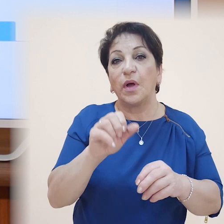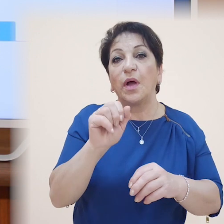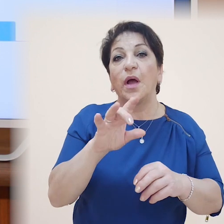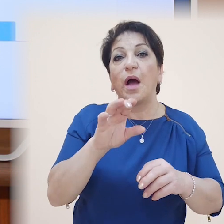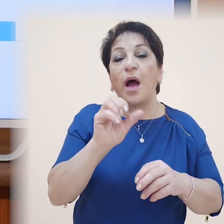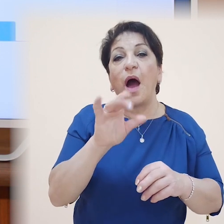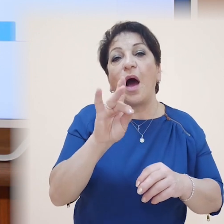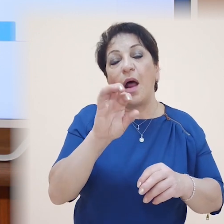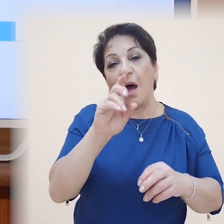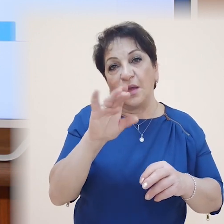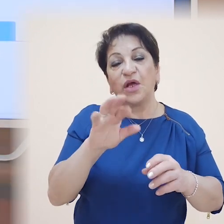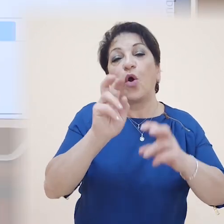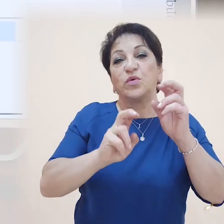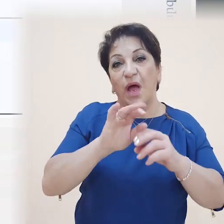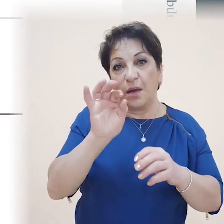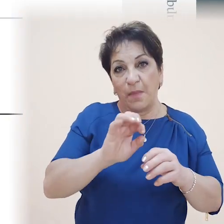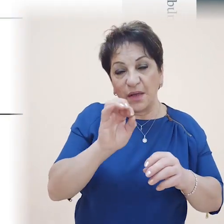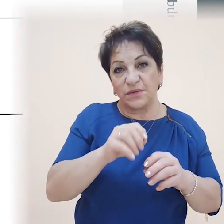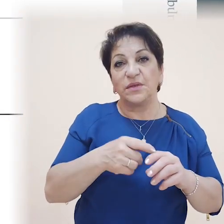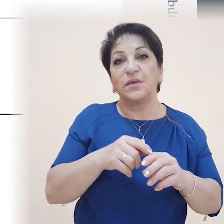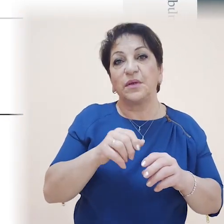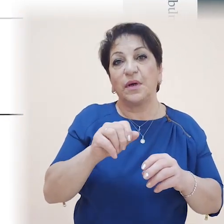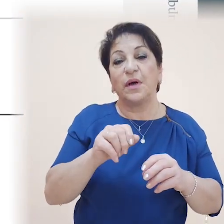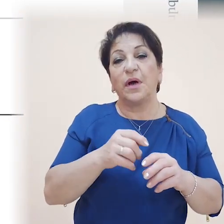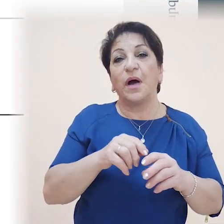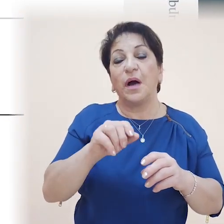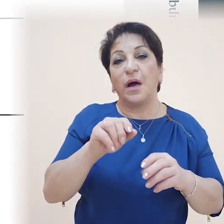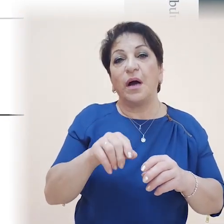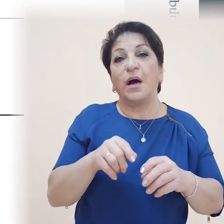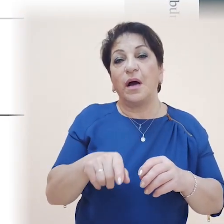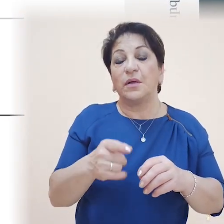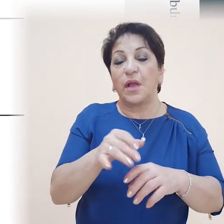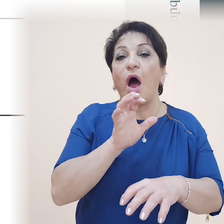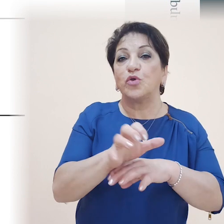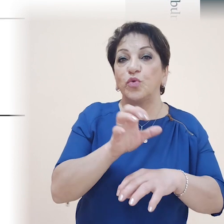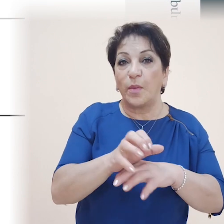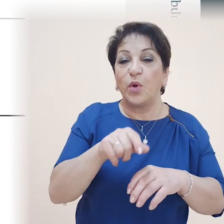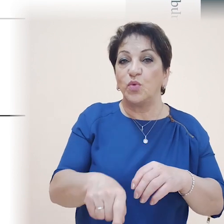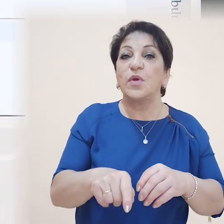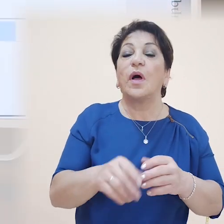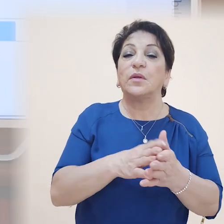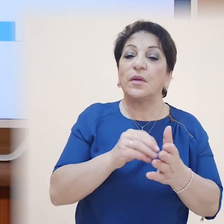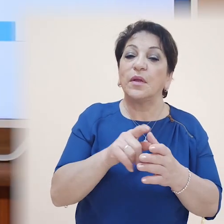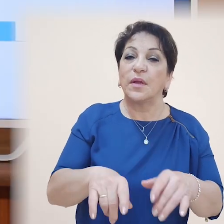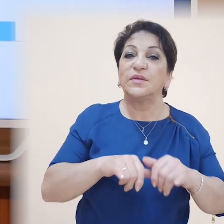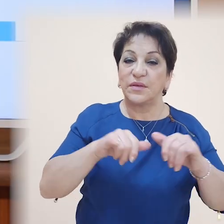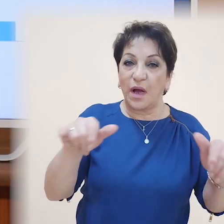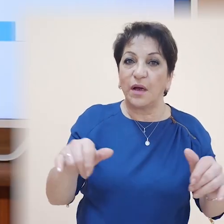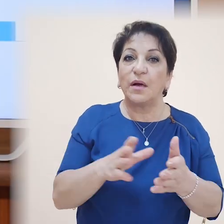ալավերտում անես գործարանի մասին, հետագայում եվս մարձի ամբողջ զարգացումը գնացել է արդյունաբերության զարգացման